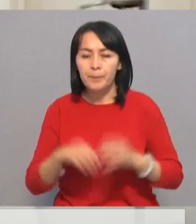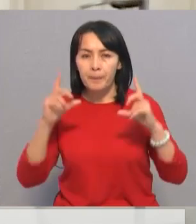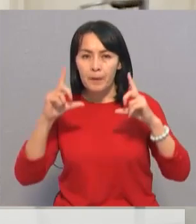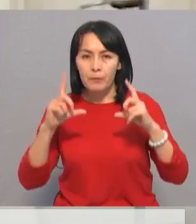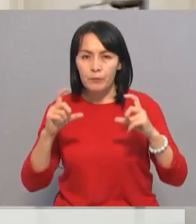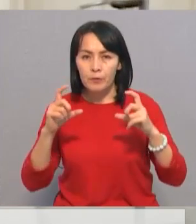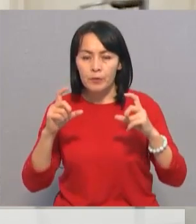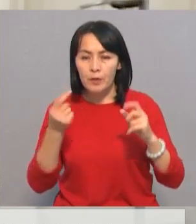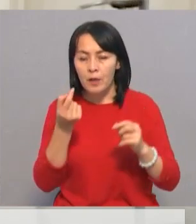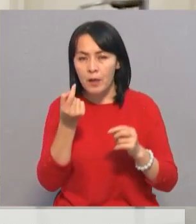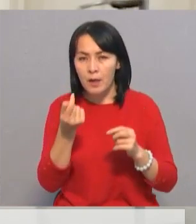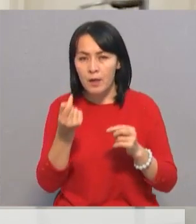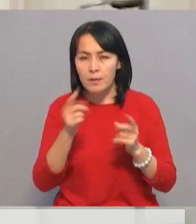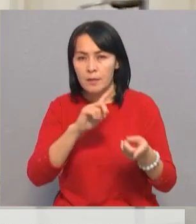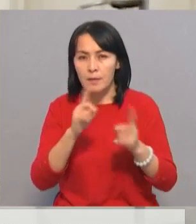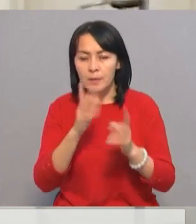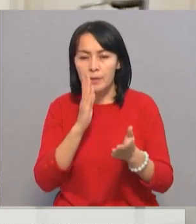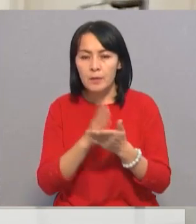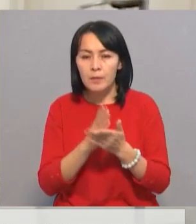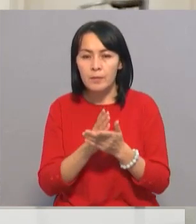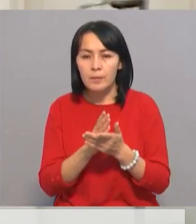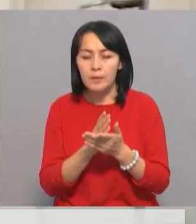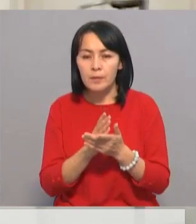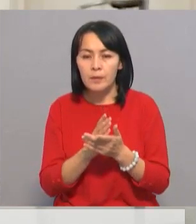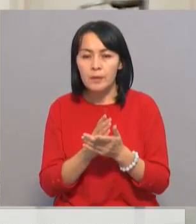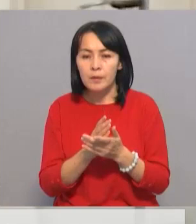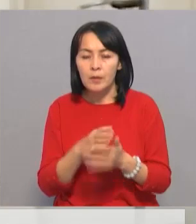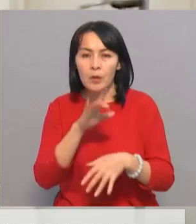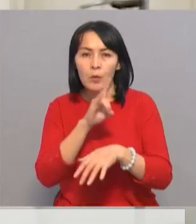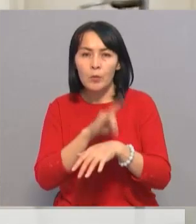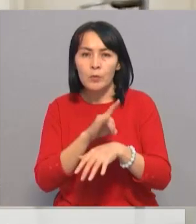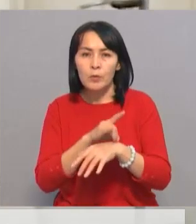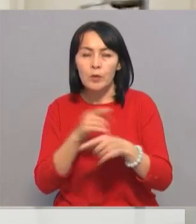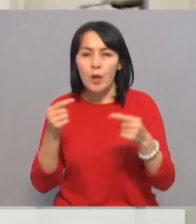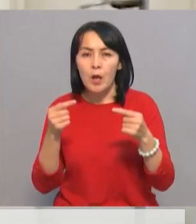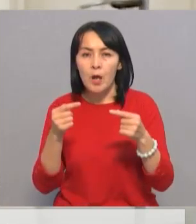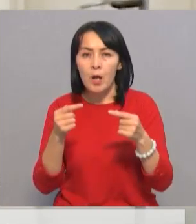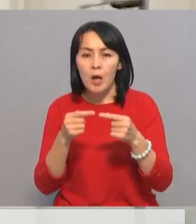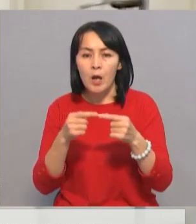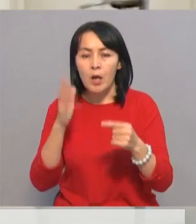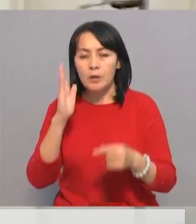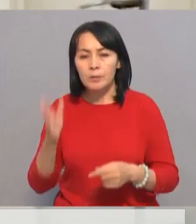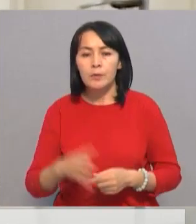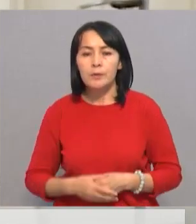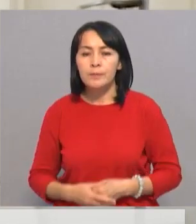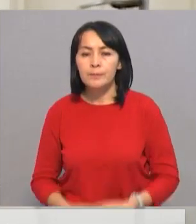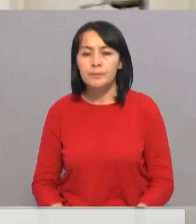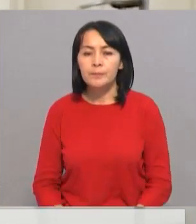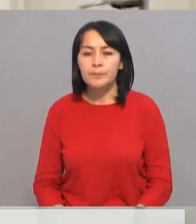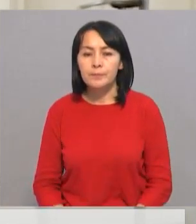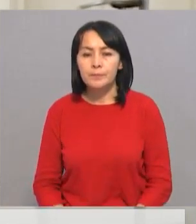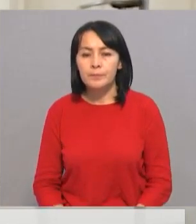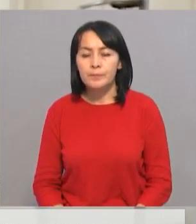да оригиналында сәл бұлыңғыр болады да, ал неде подделкасында мынандай анық